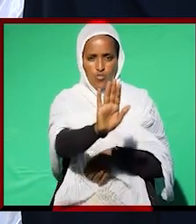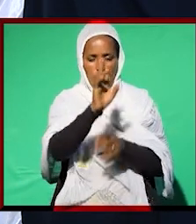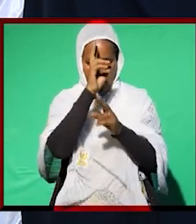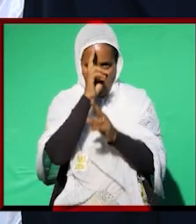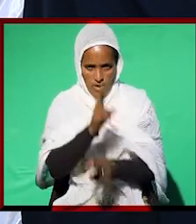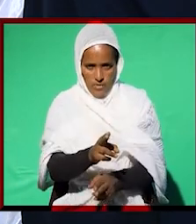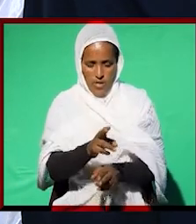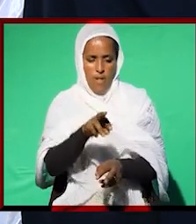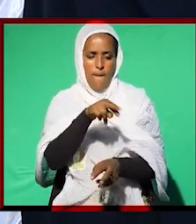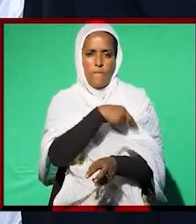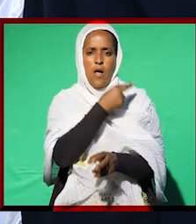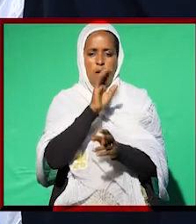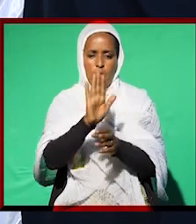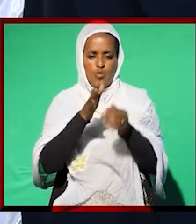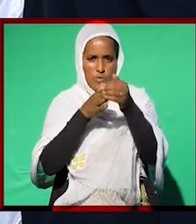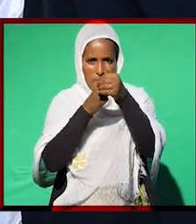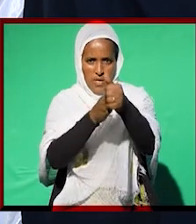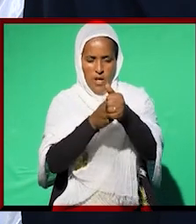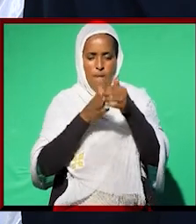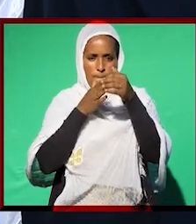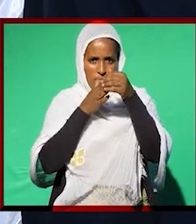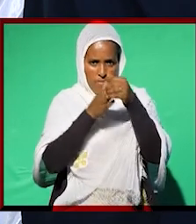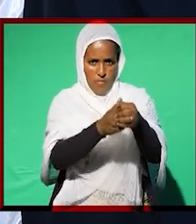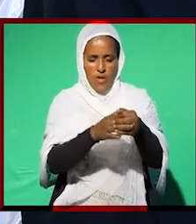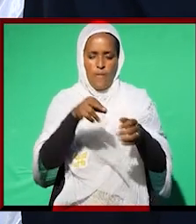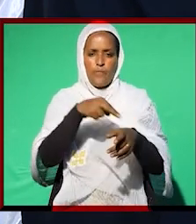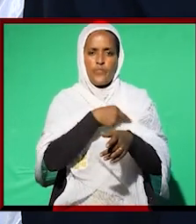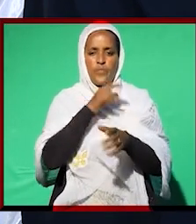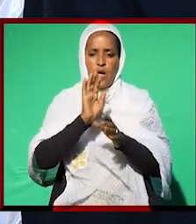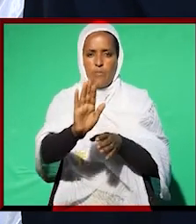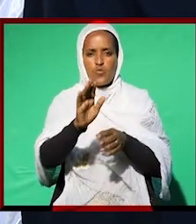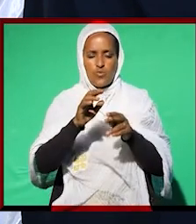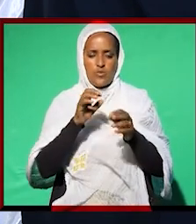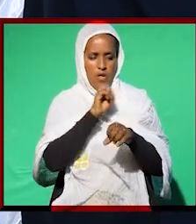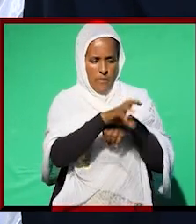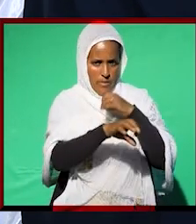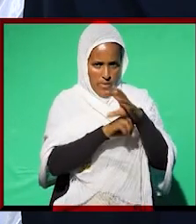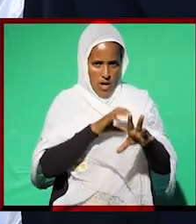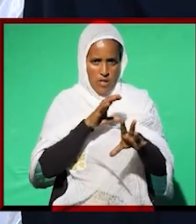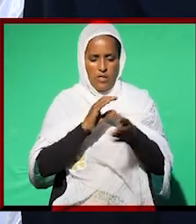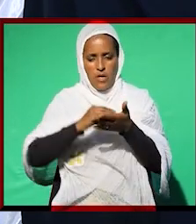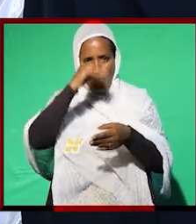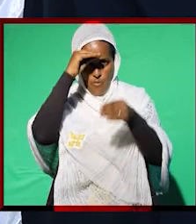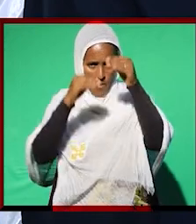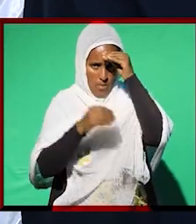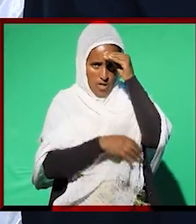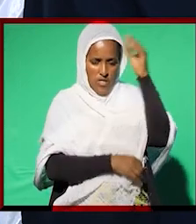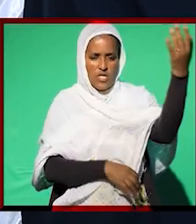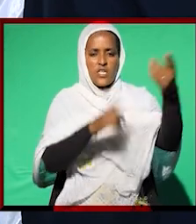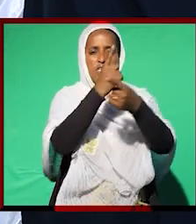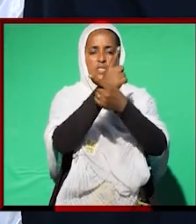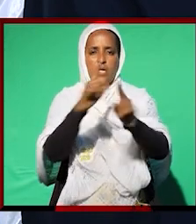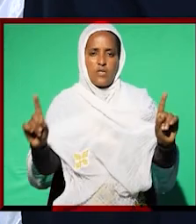ሃይማኖቱን የማክበር በሃይማኖቱ መርህ የመመራት ሃይማኖቱን የመመካከር